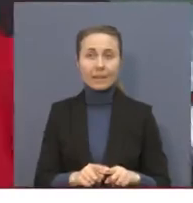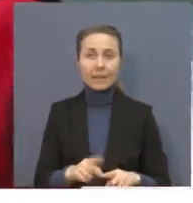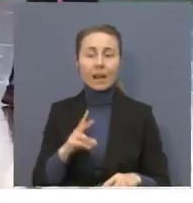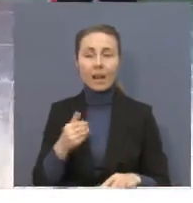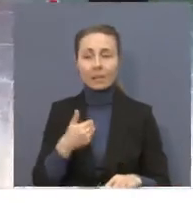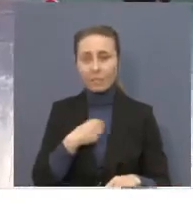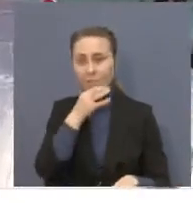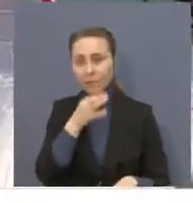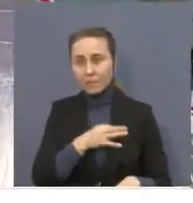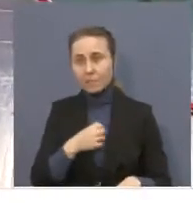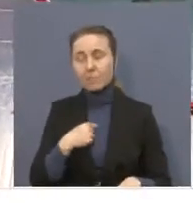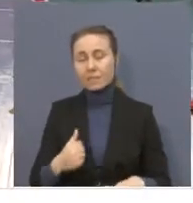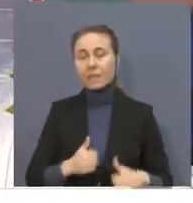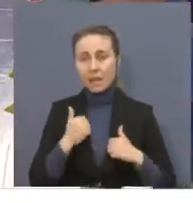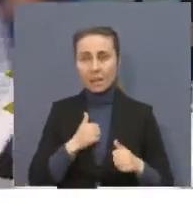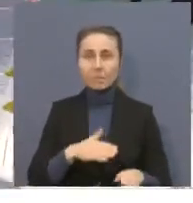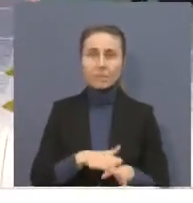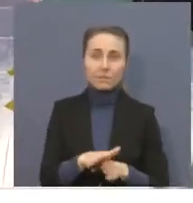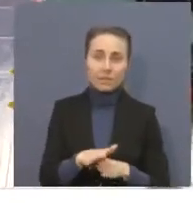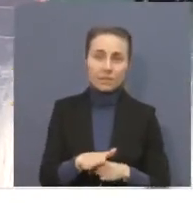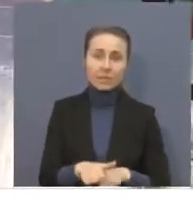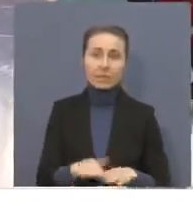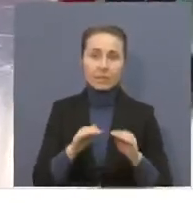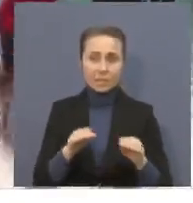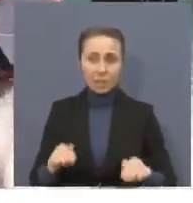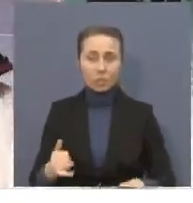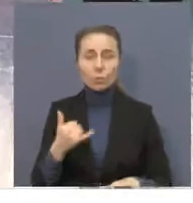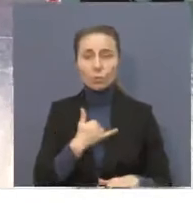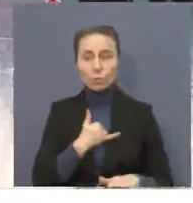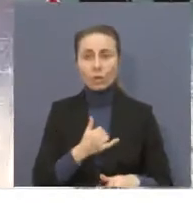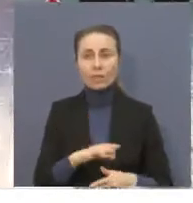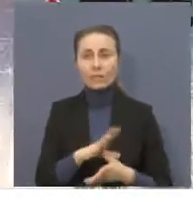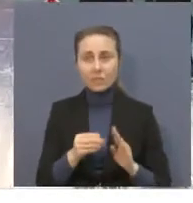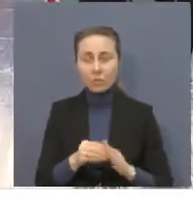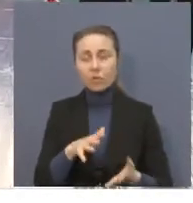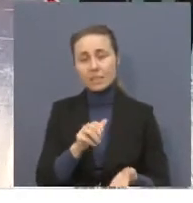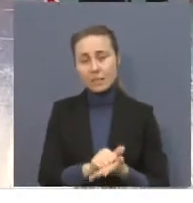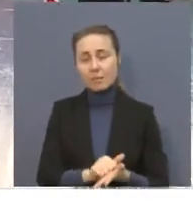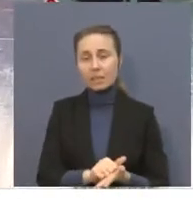нам сказали, вот мы стараемся выполнять. Дети у нас всего занимаются